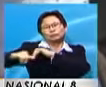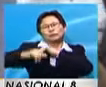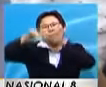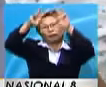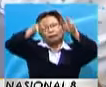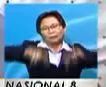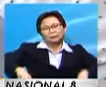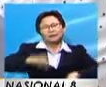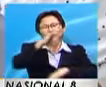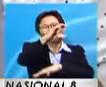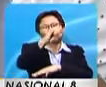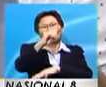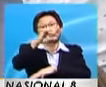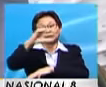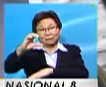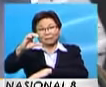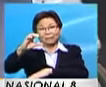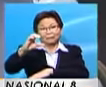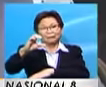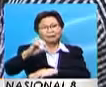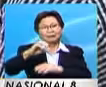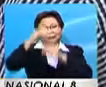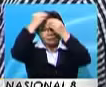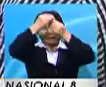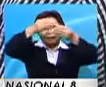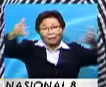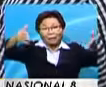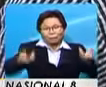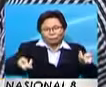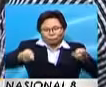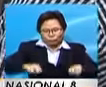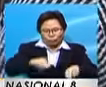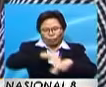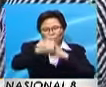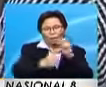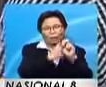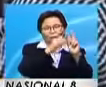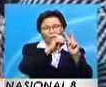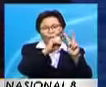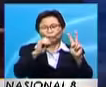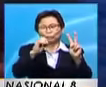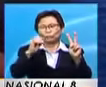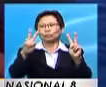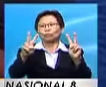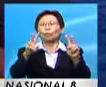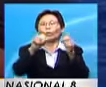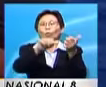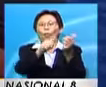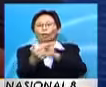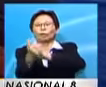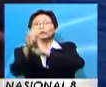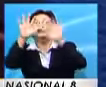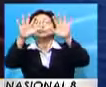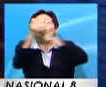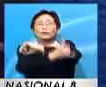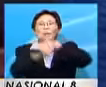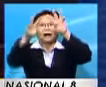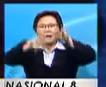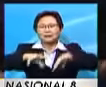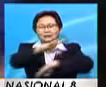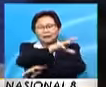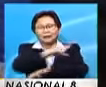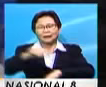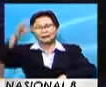Hai asian.co merupakan Deklarasi yang ditandatangani pada tahun 2002 oleh 10 negara anggota ASEAN serta